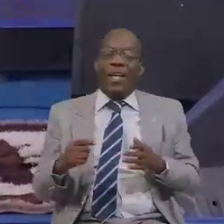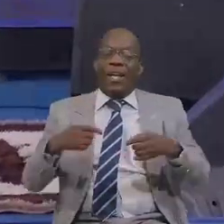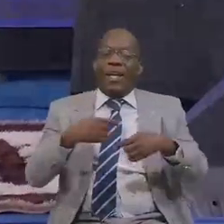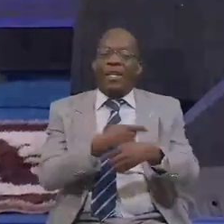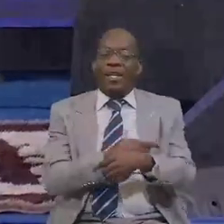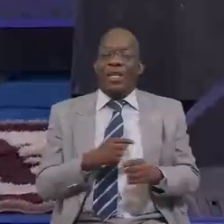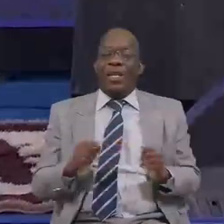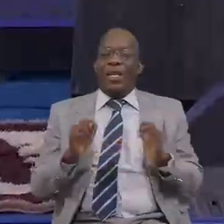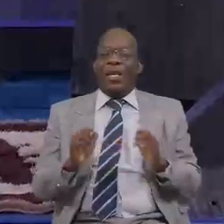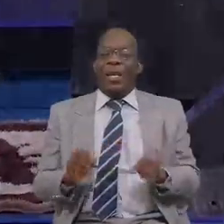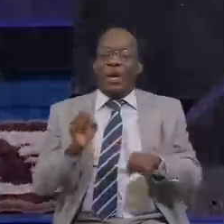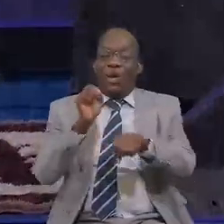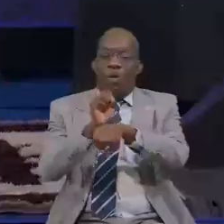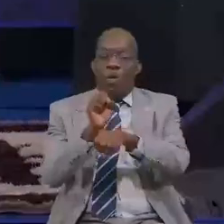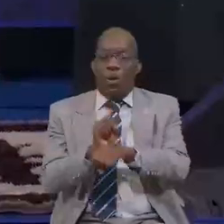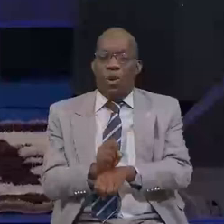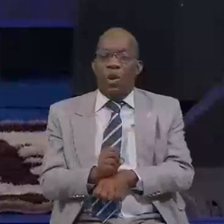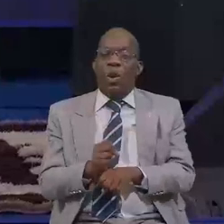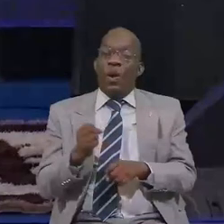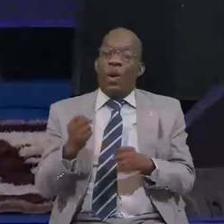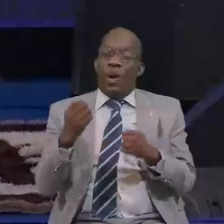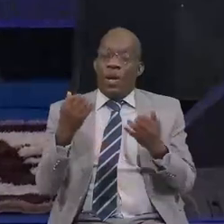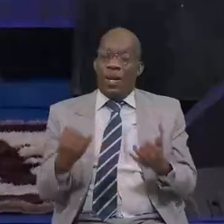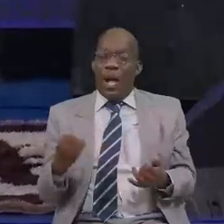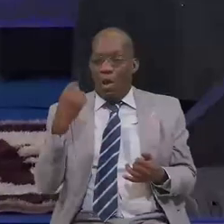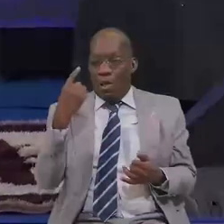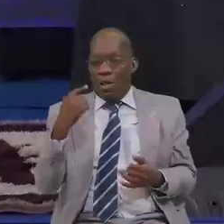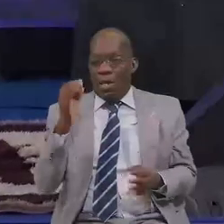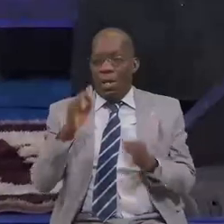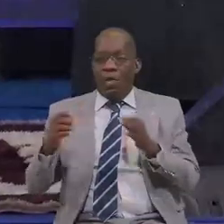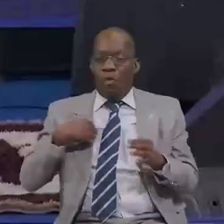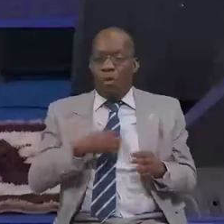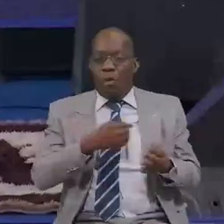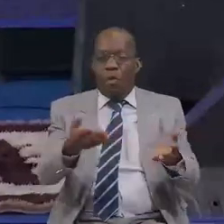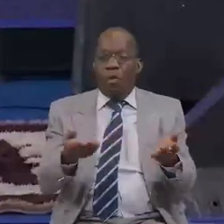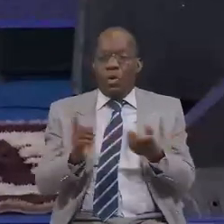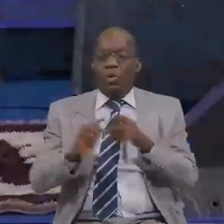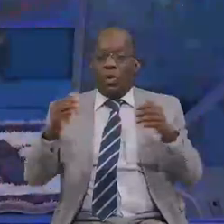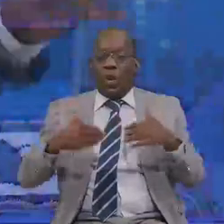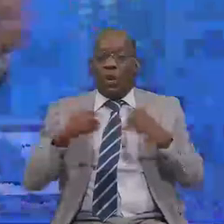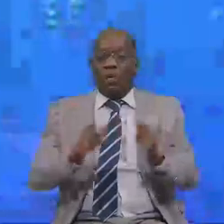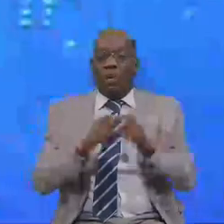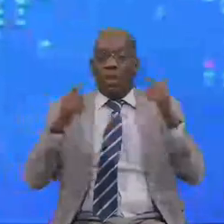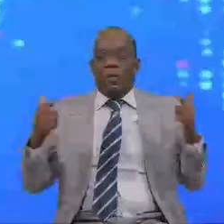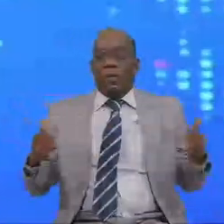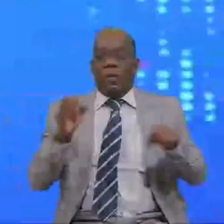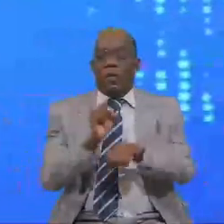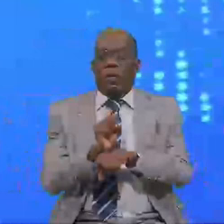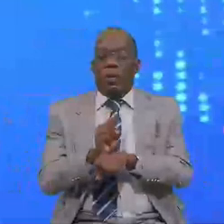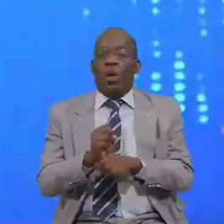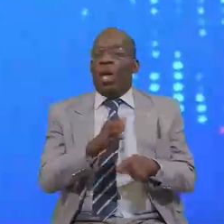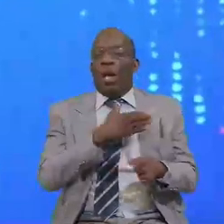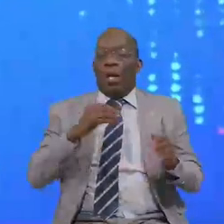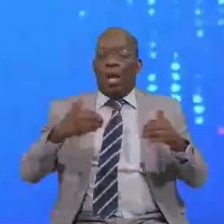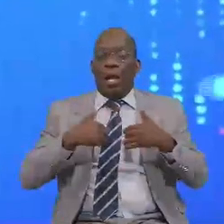comprenez, si nous voulons avoir des exploits et avoir quelque chose que nous n'avions jamais eu par